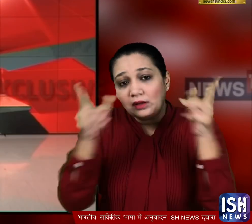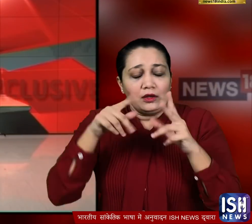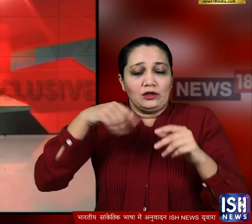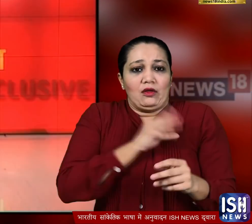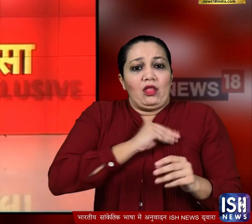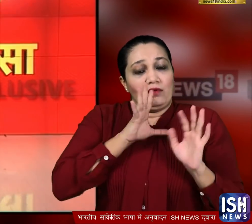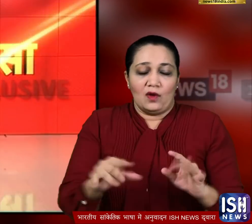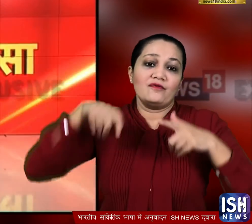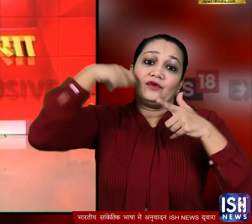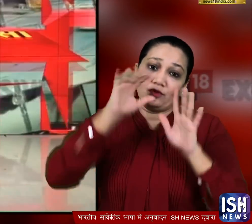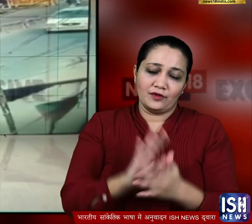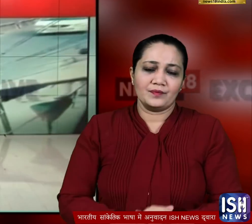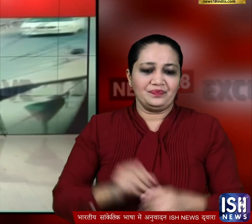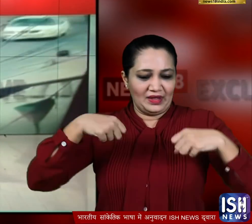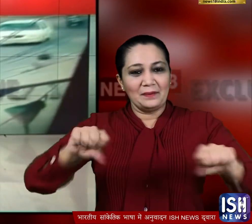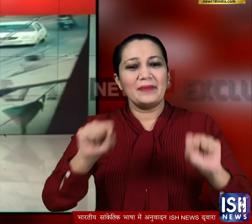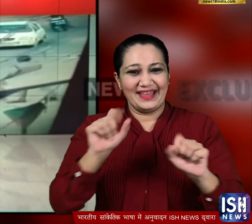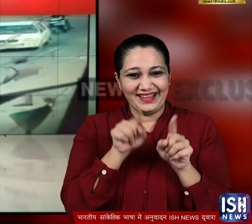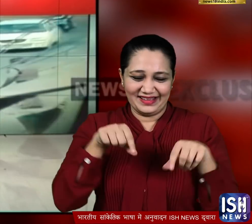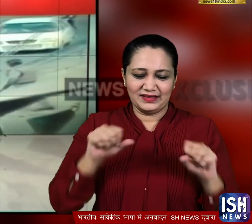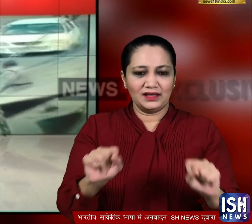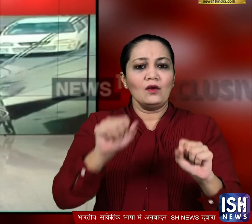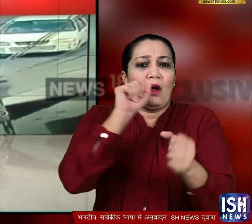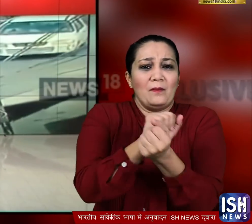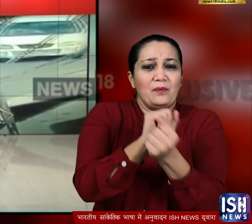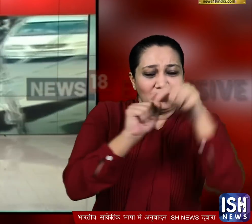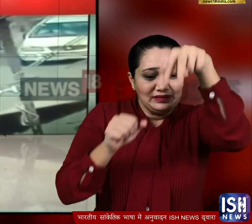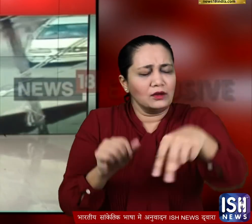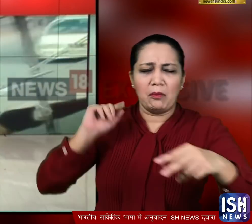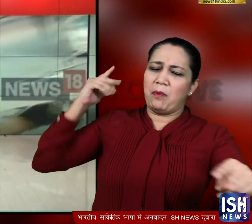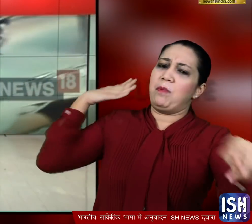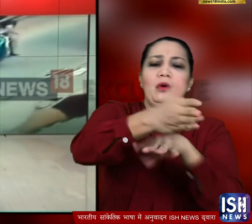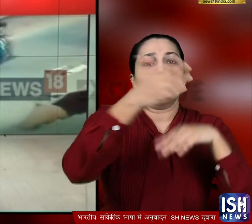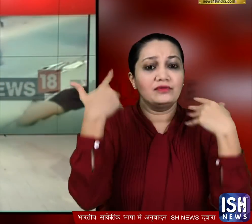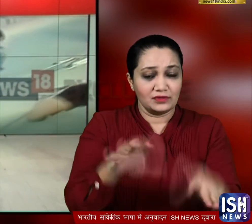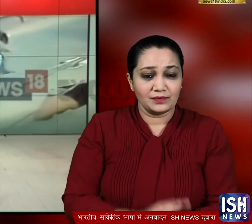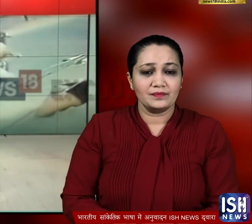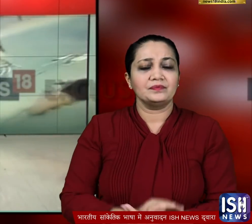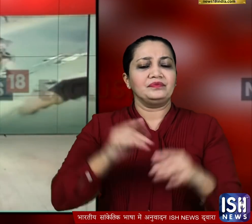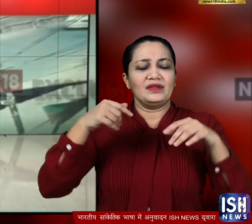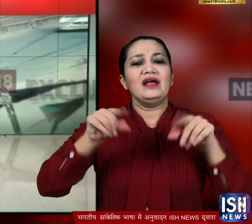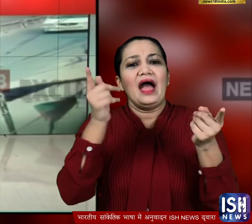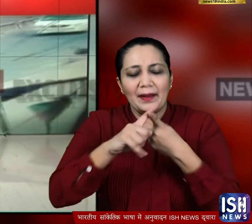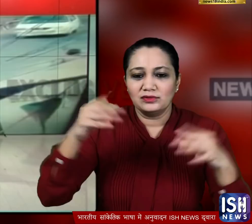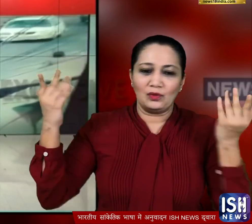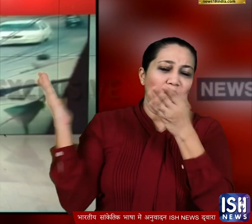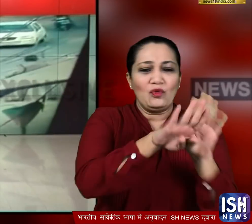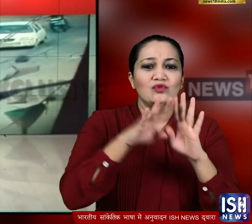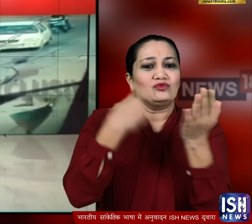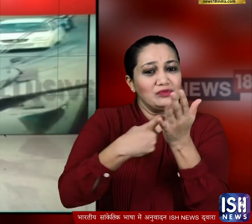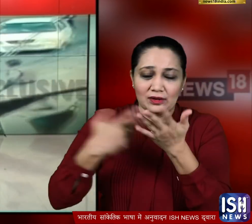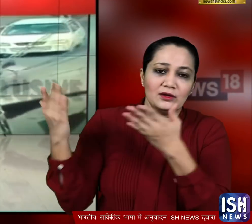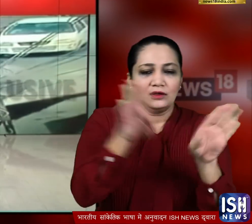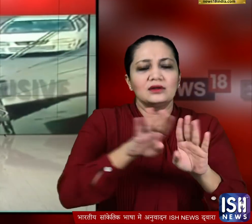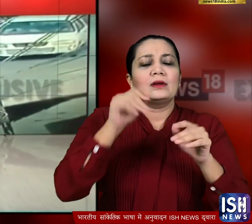वाली एक घटना सामने आई। वहां स्कूटर सवार ने एक पुलिस वाले को जोरदार टक्कर मार दी। बताया गया कि शहर में लागू कोरोना कर्फ्यू